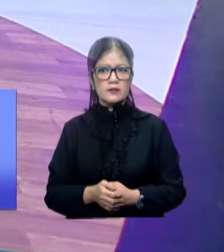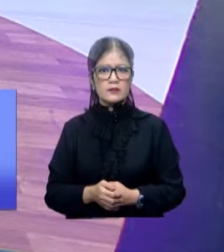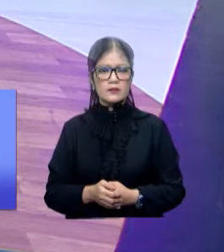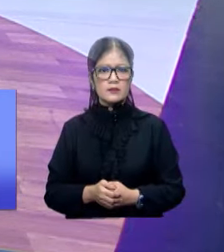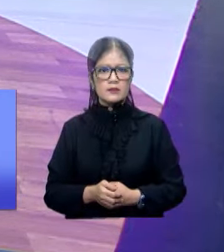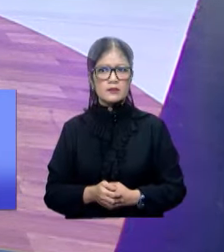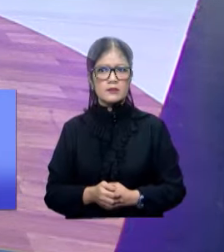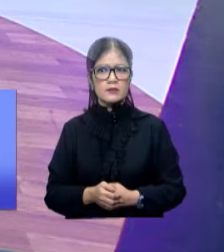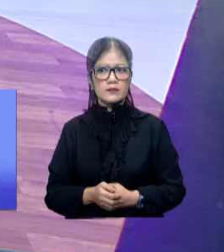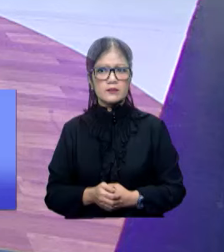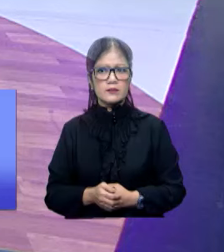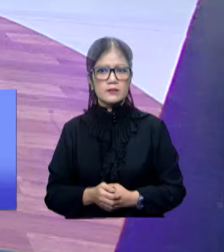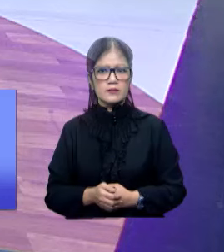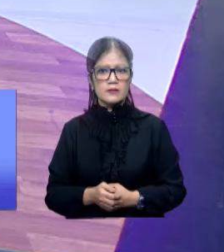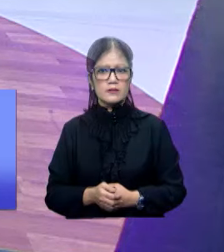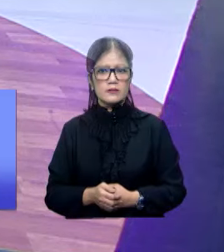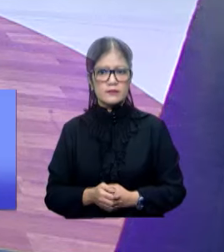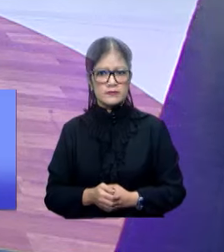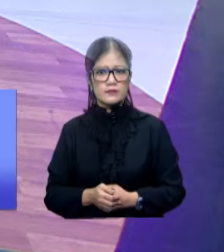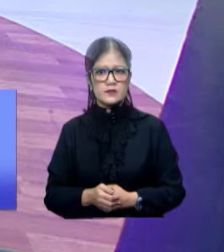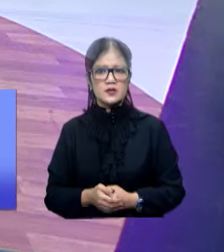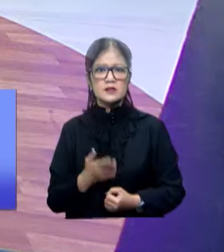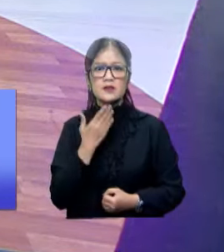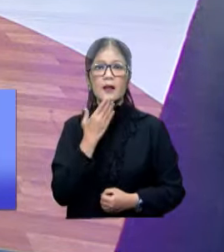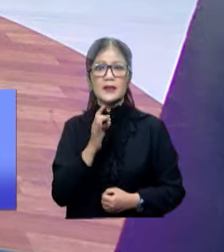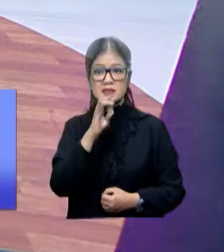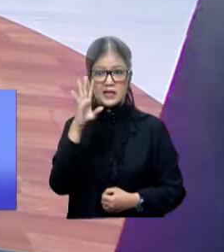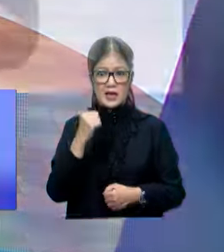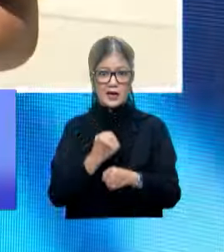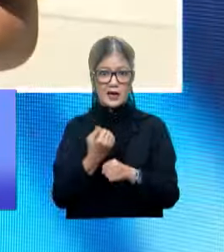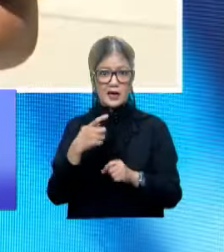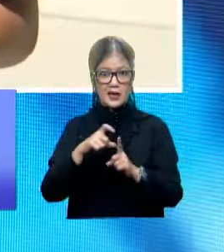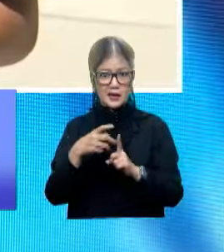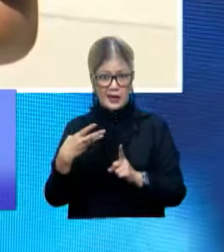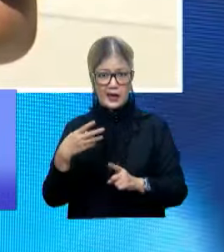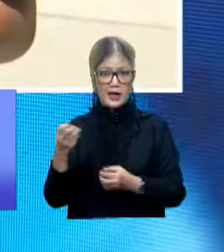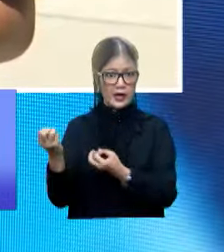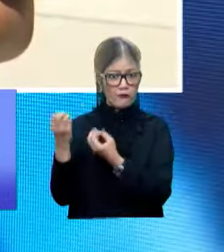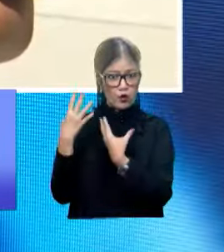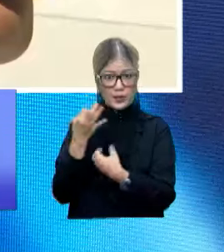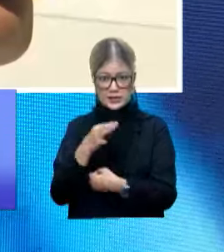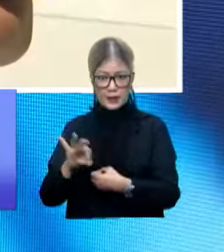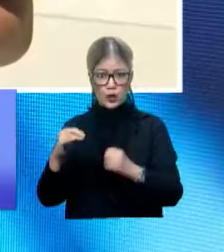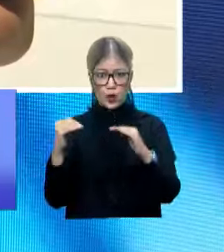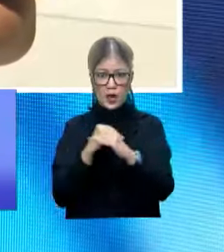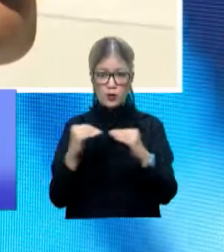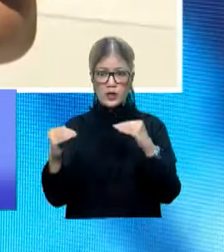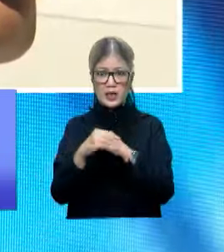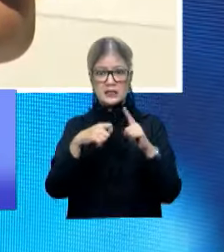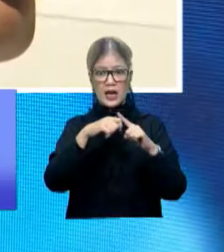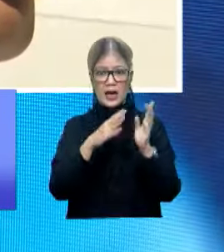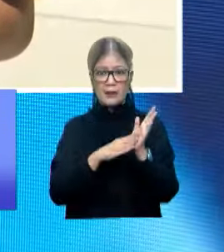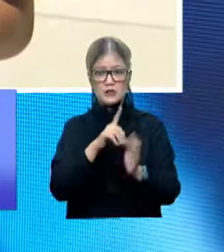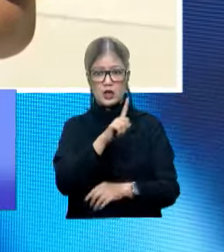Iya, rupanya masih belum dapat. Selamat siang, Gede, dan juga pemirsa, pembaharuan pantauan arus lalu lintas di kilometer 102 Tol Cipali